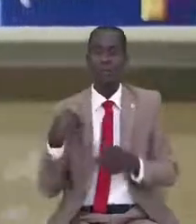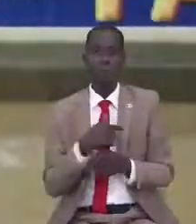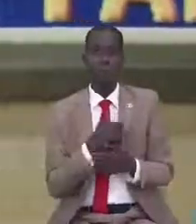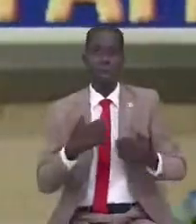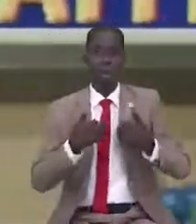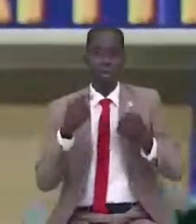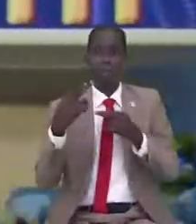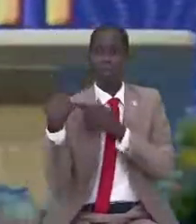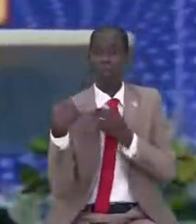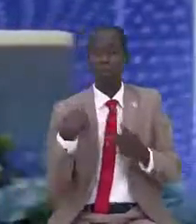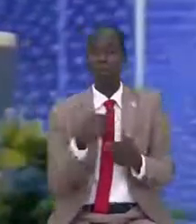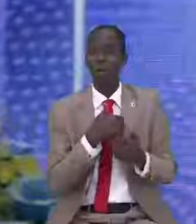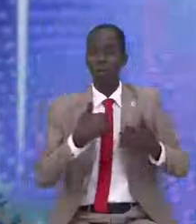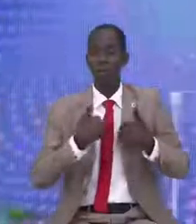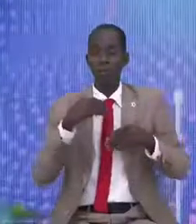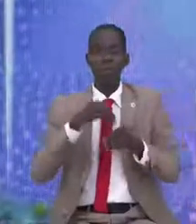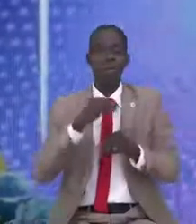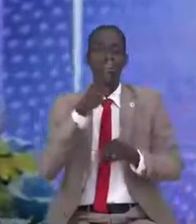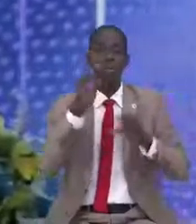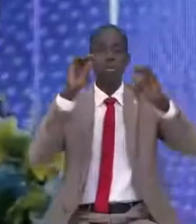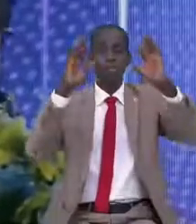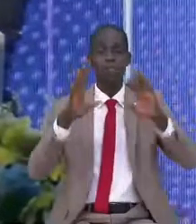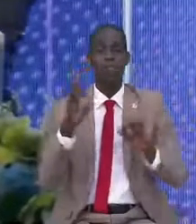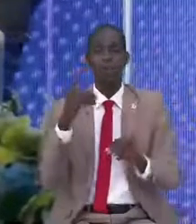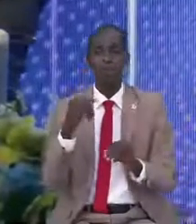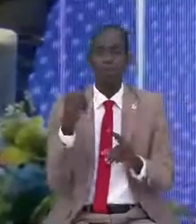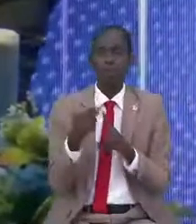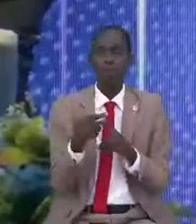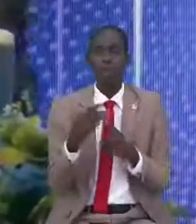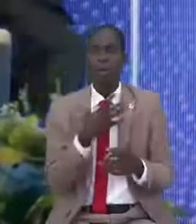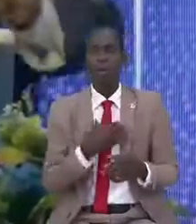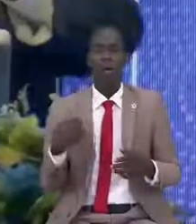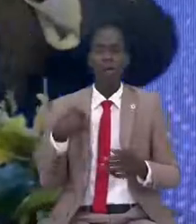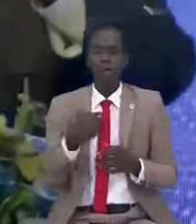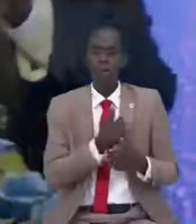avons d'être enseignants de la parole et